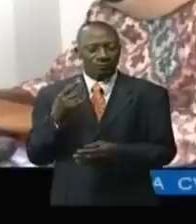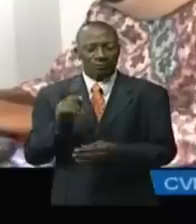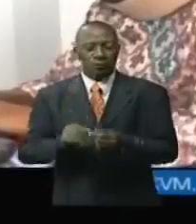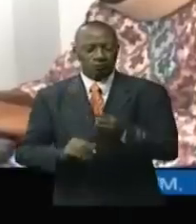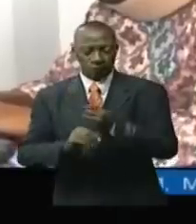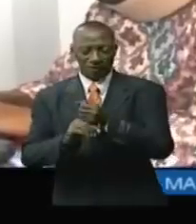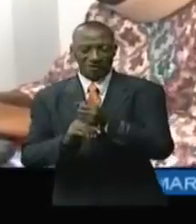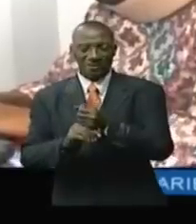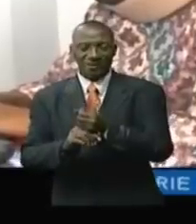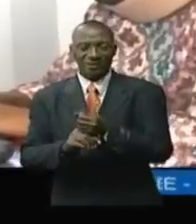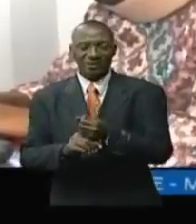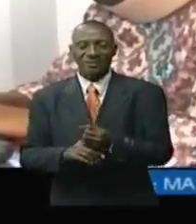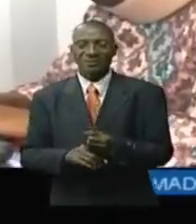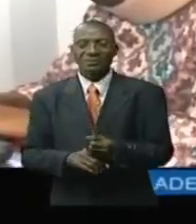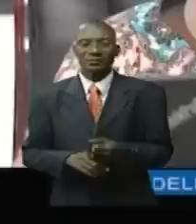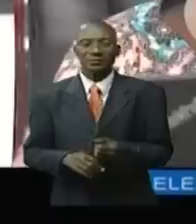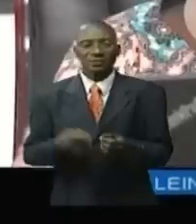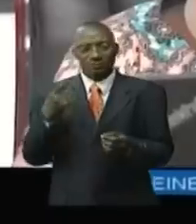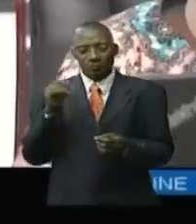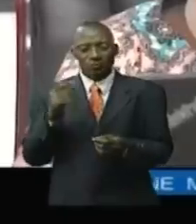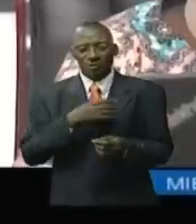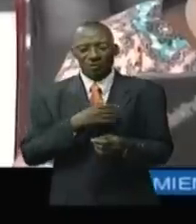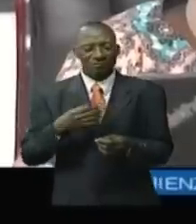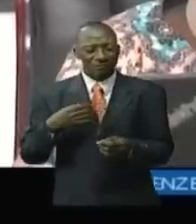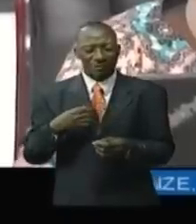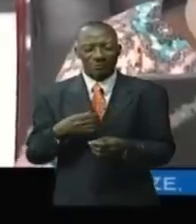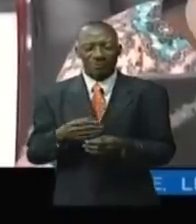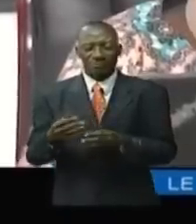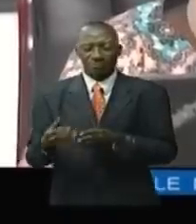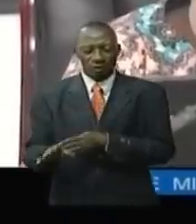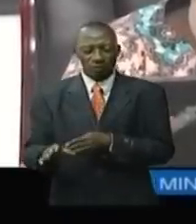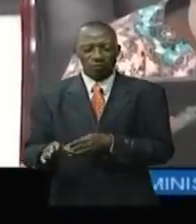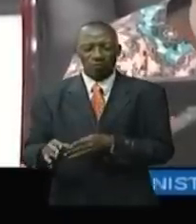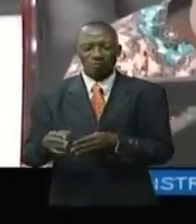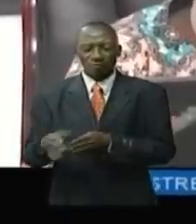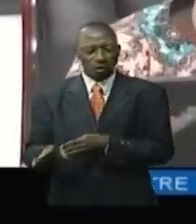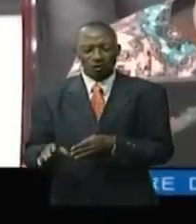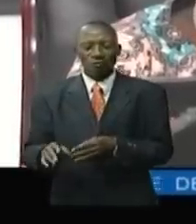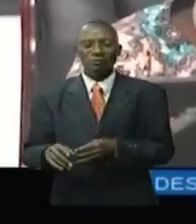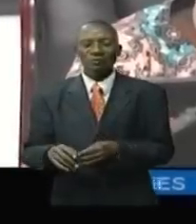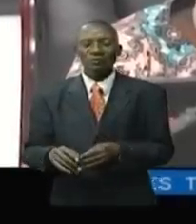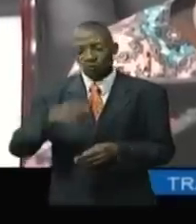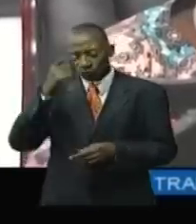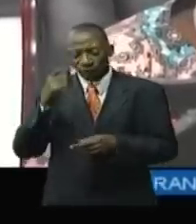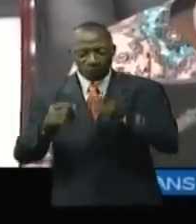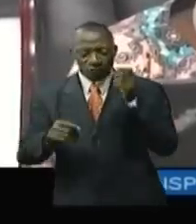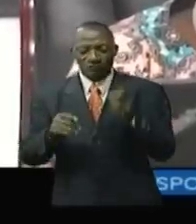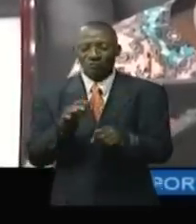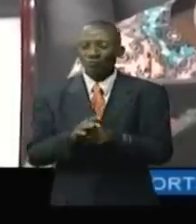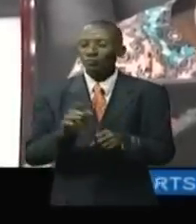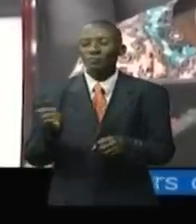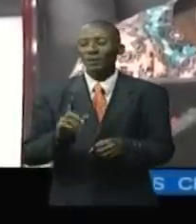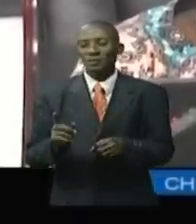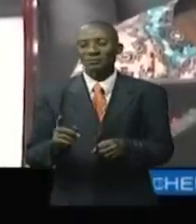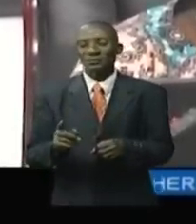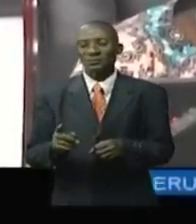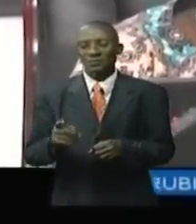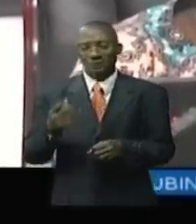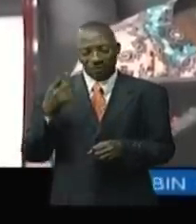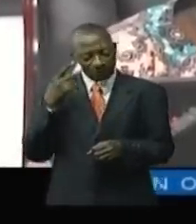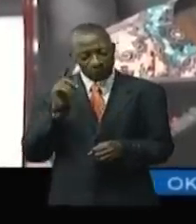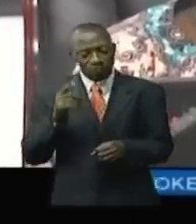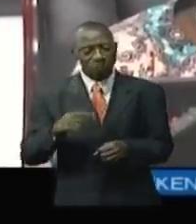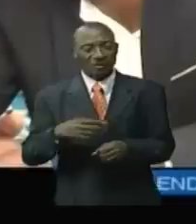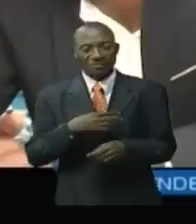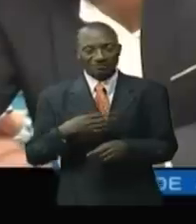par la mauvaise gestion de l'hygiène menstruelle, par l'élaboration et la validation du module de formation sur la gestion de l'hygiène menstruelle et l'éducation sexuelle complète